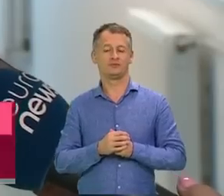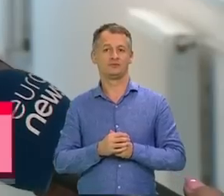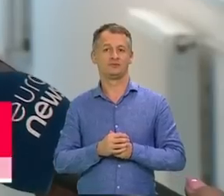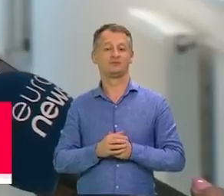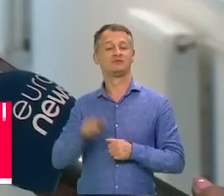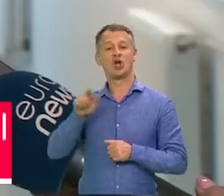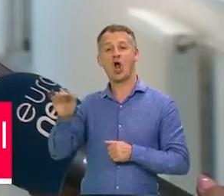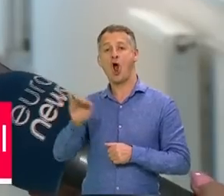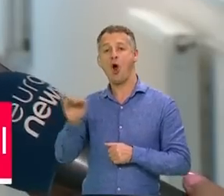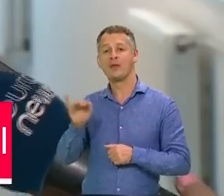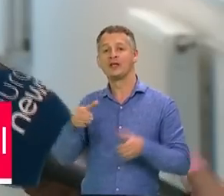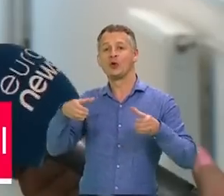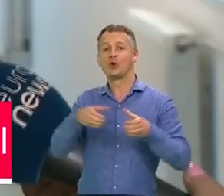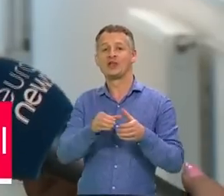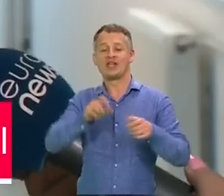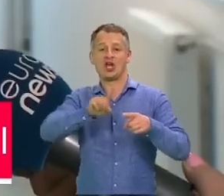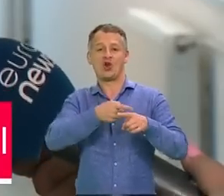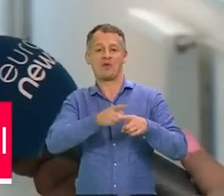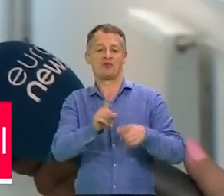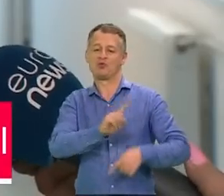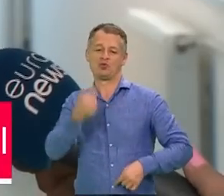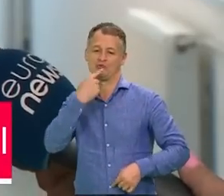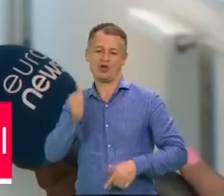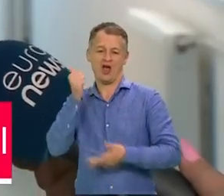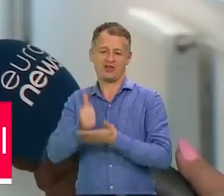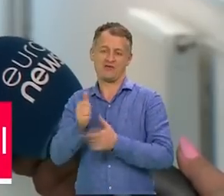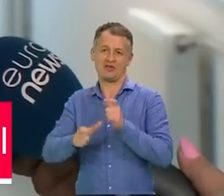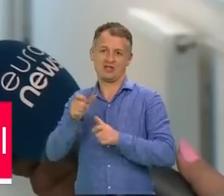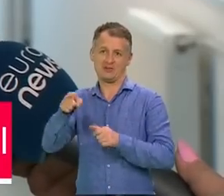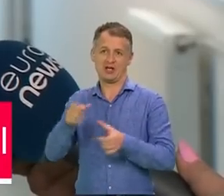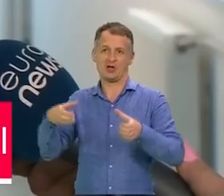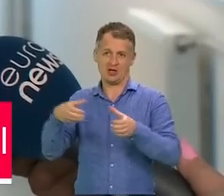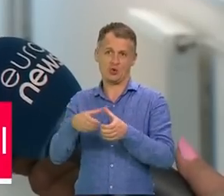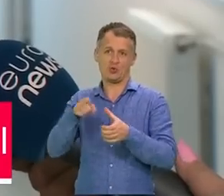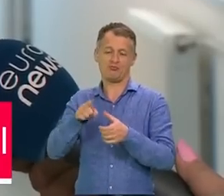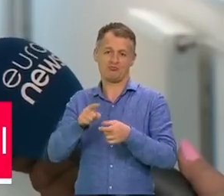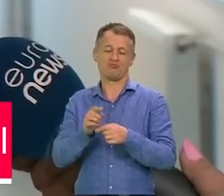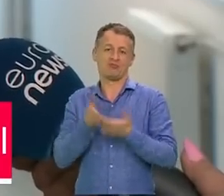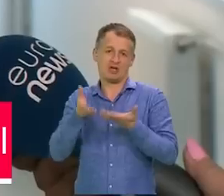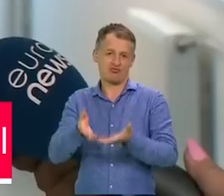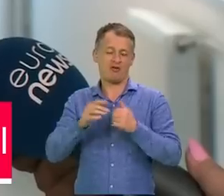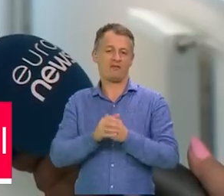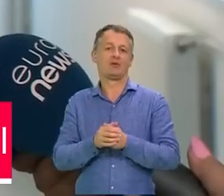copiii de etnie romă nu își afirmă identitatea, evită să facă acest lucru.